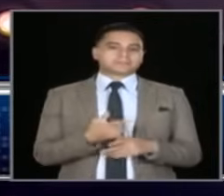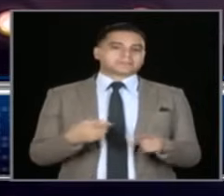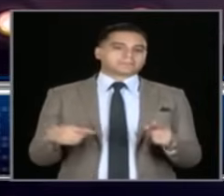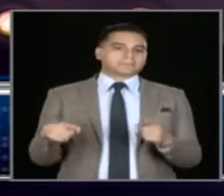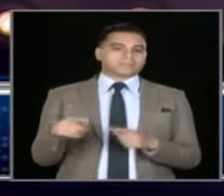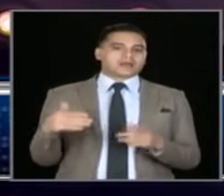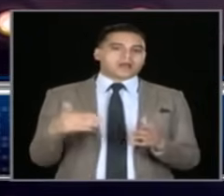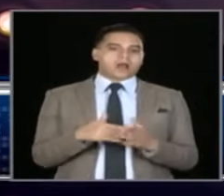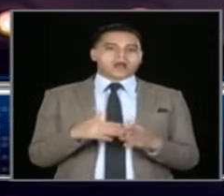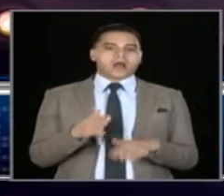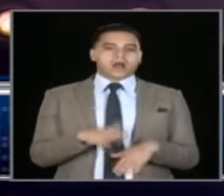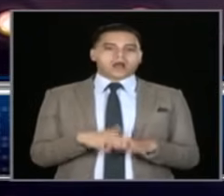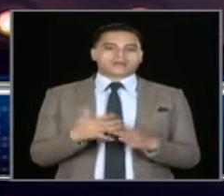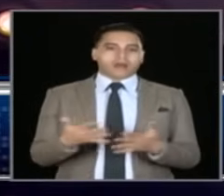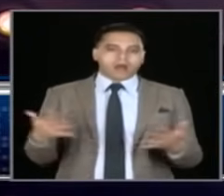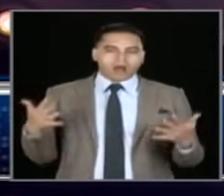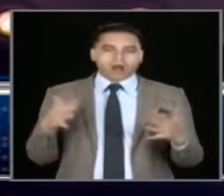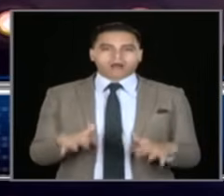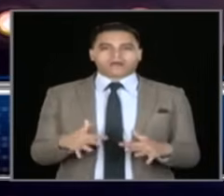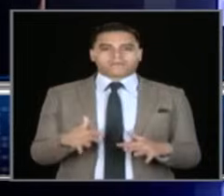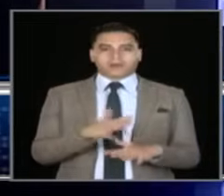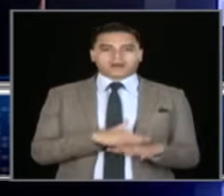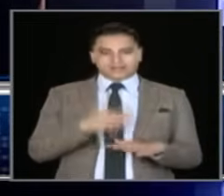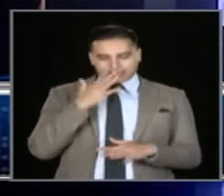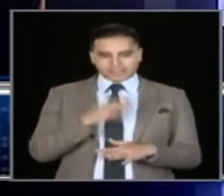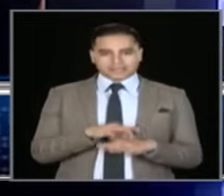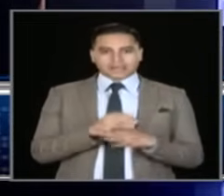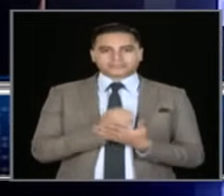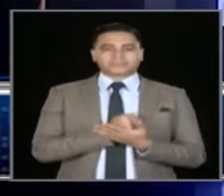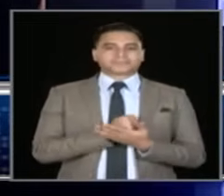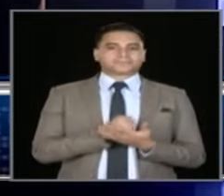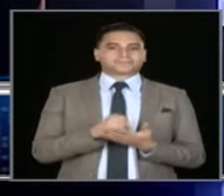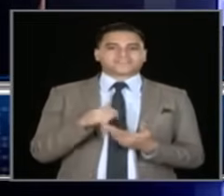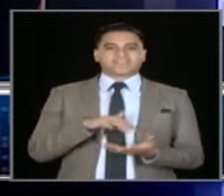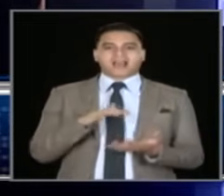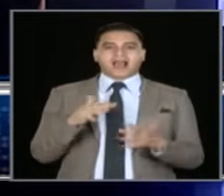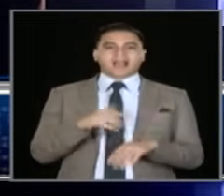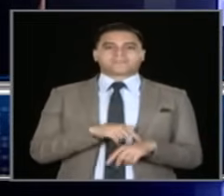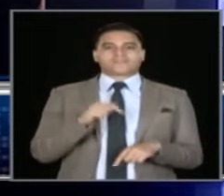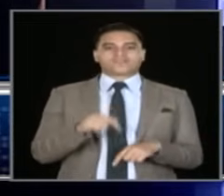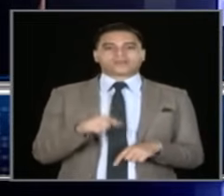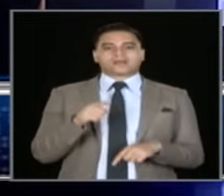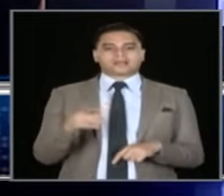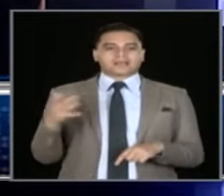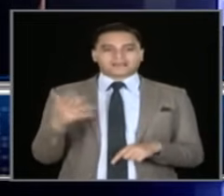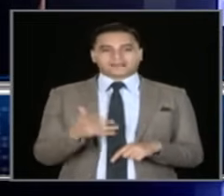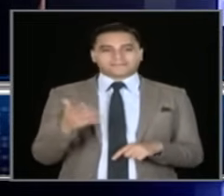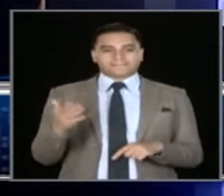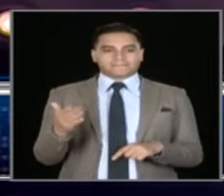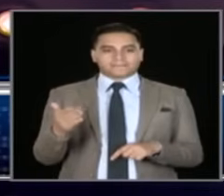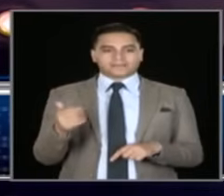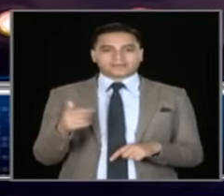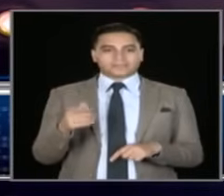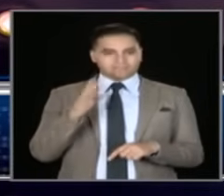إن حصل أكبر مخيم للاجئين في العالم في الوقت ده. إجابتك؟